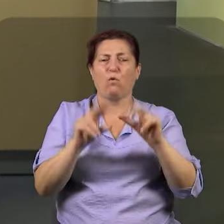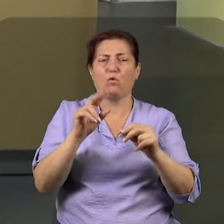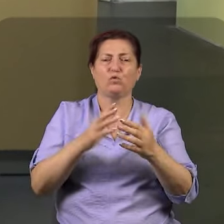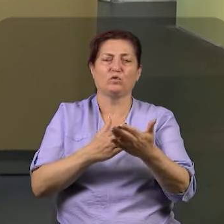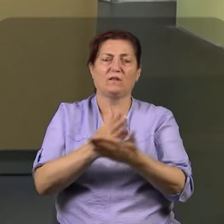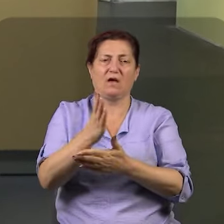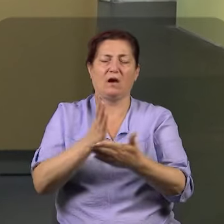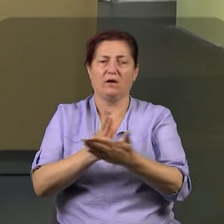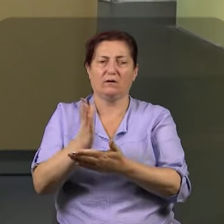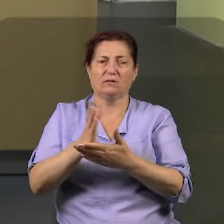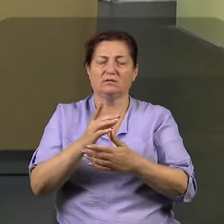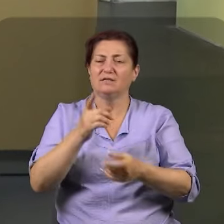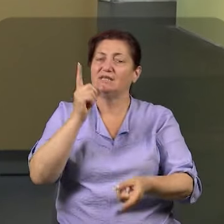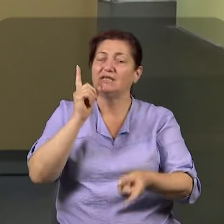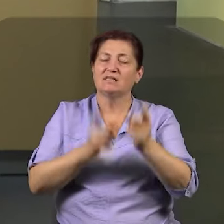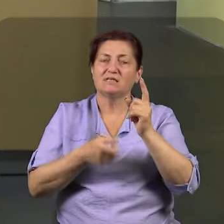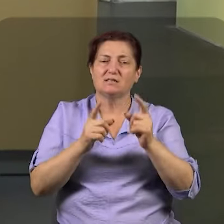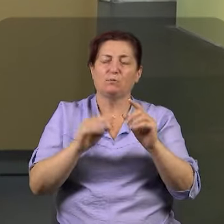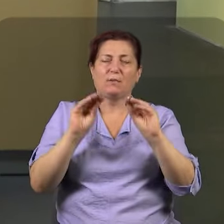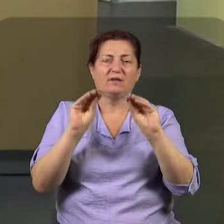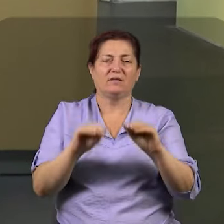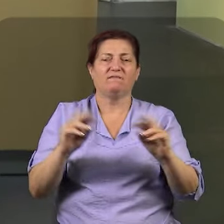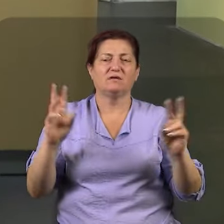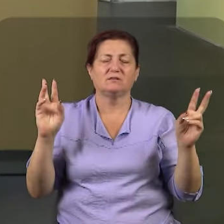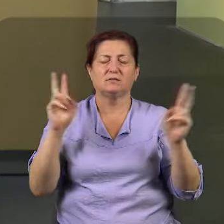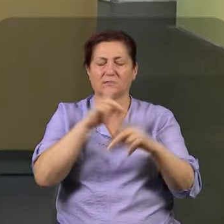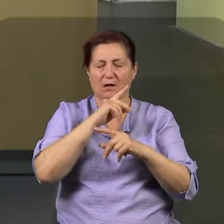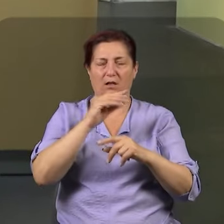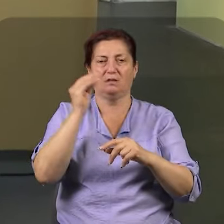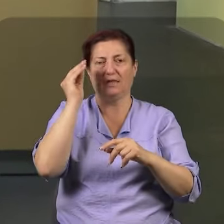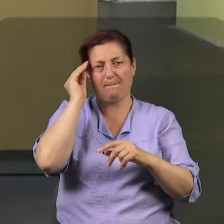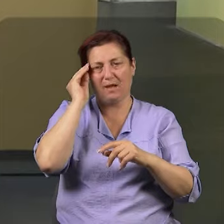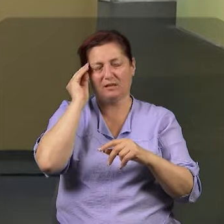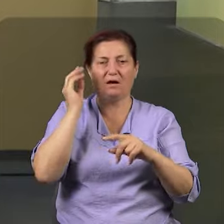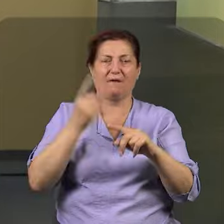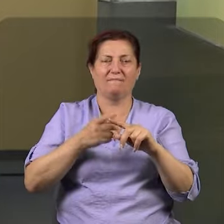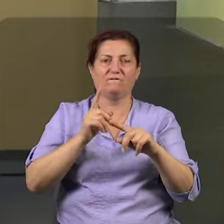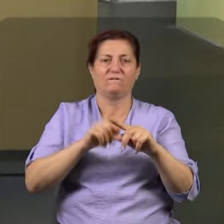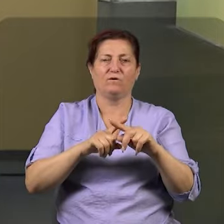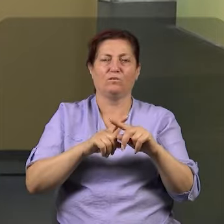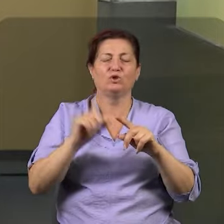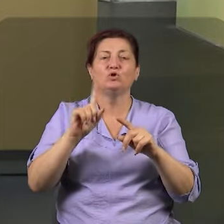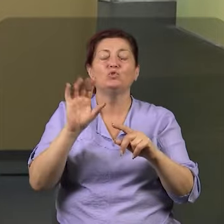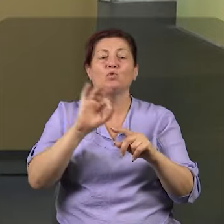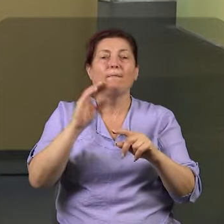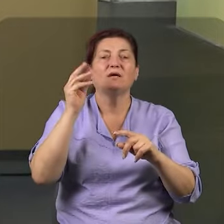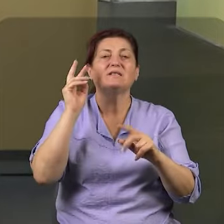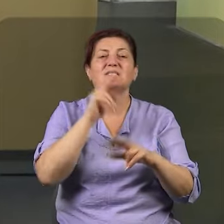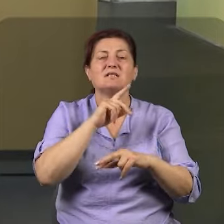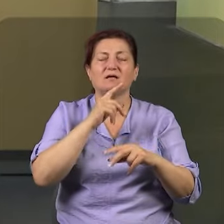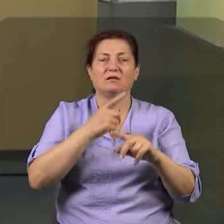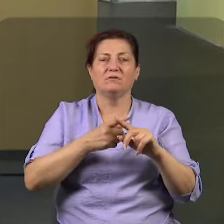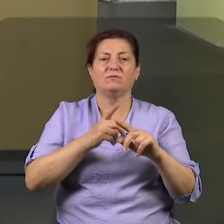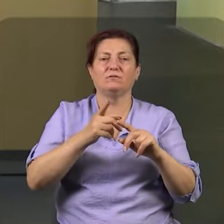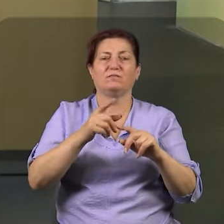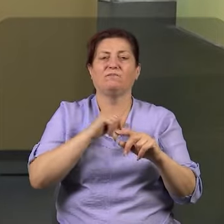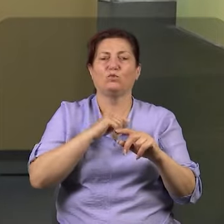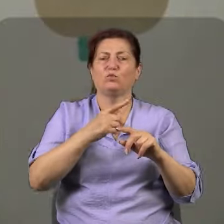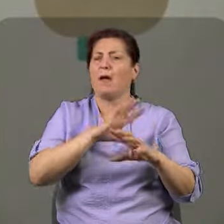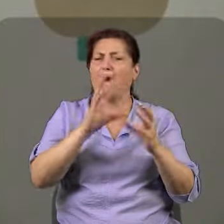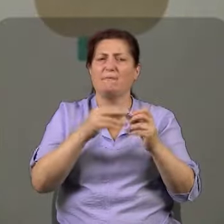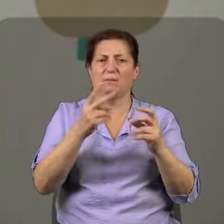ասենք ի սկզբանե դրվել է սխալ նպատակ, որը հենց ինչի ասխալ նրանով, նպատակը որ պետք է ամեն ինչ տեղափոխենք,